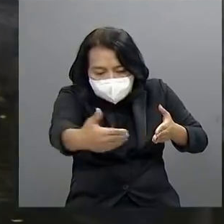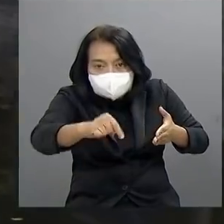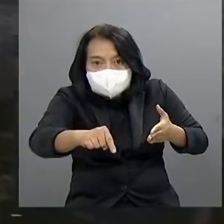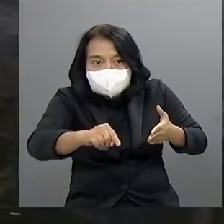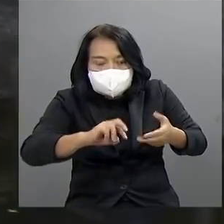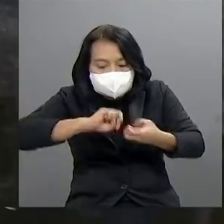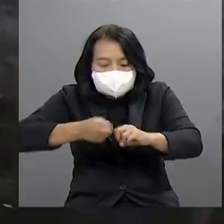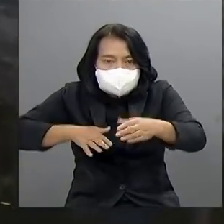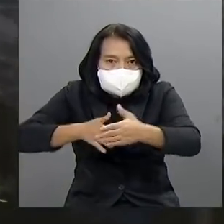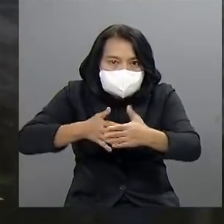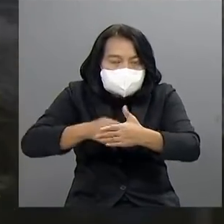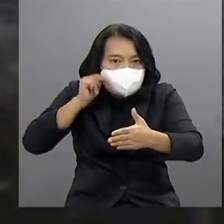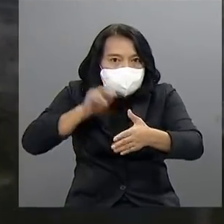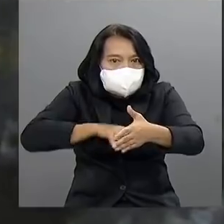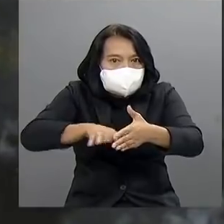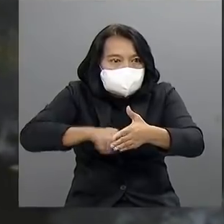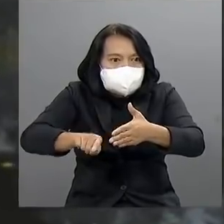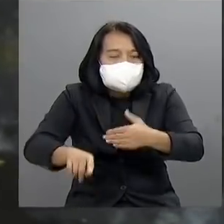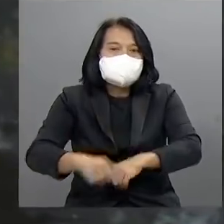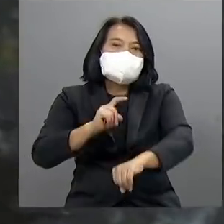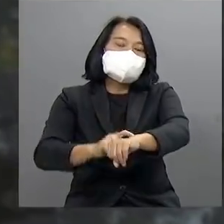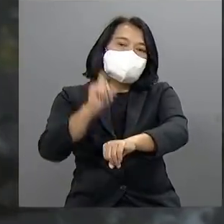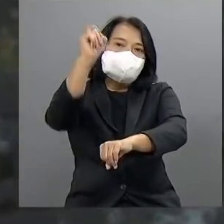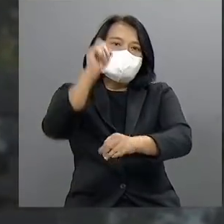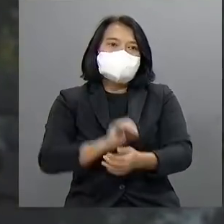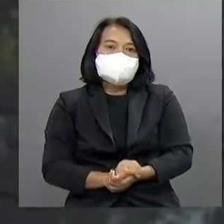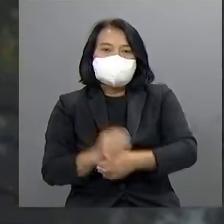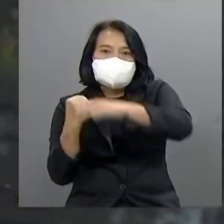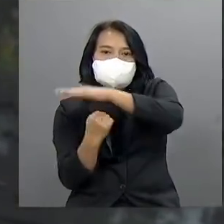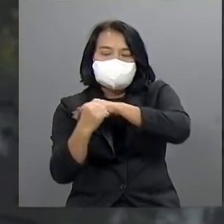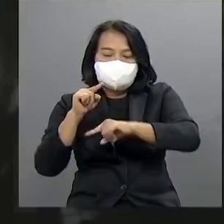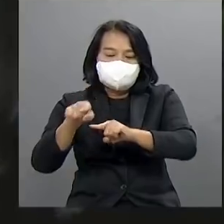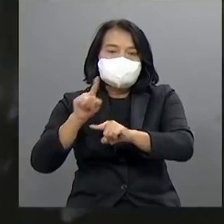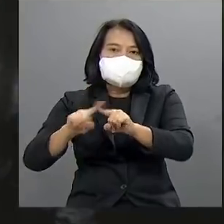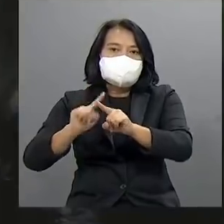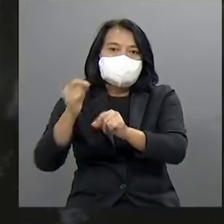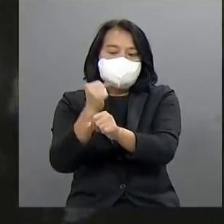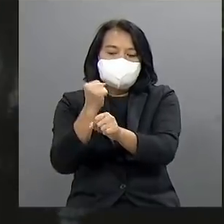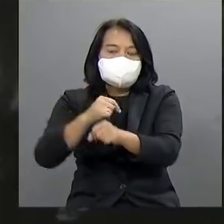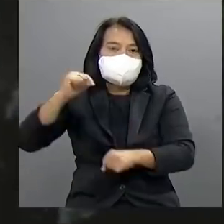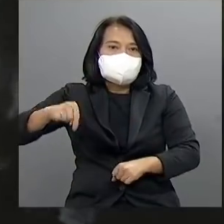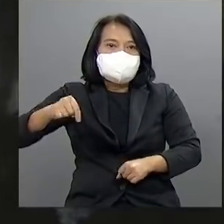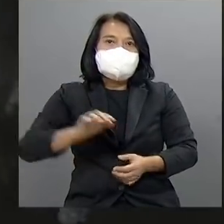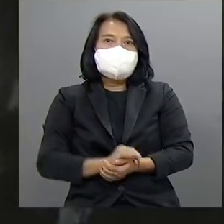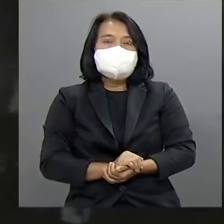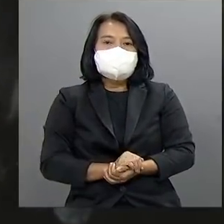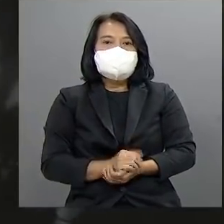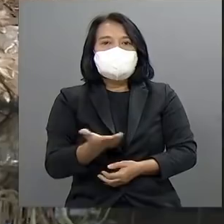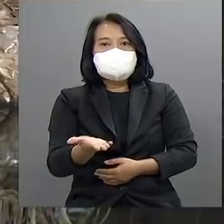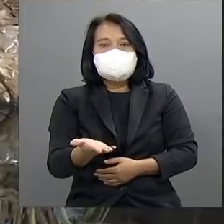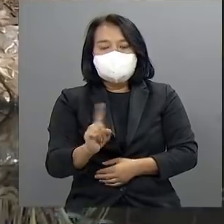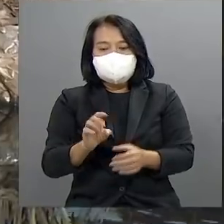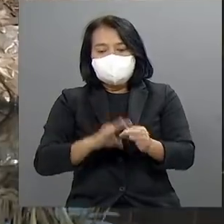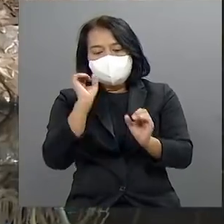านครที่ล่าช้าด้วยรวมถึงเสาเข็มเหล่านี้ที่หลงเหลืออยู่นะคะก็ยังถือว่าเป็นกับดักขยะจำนวนมากทำ